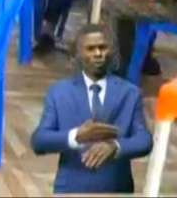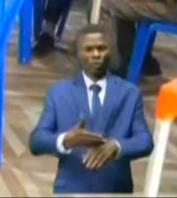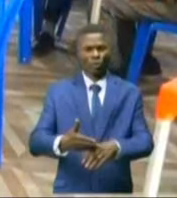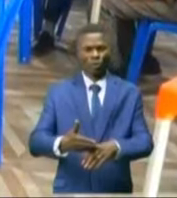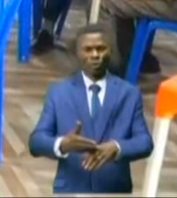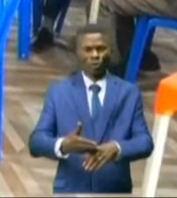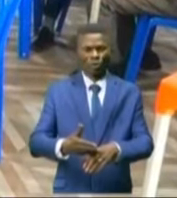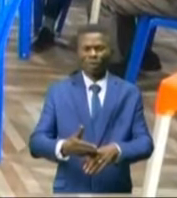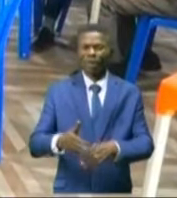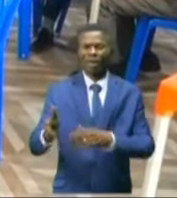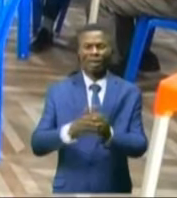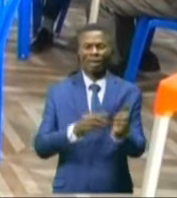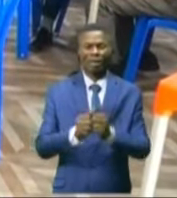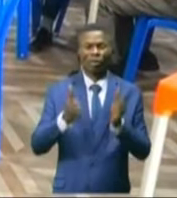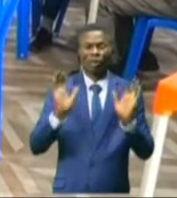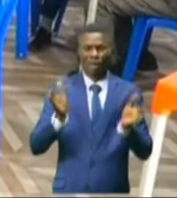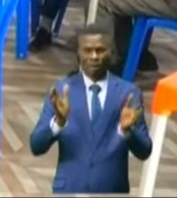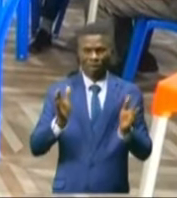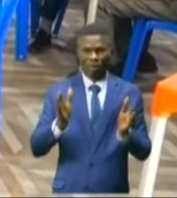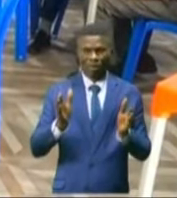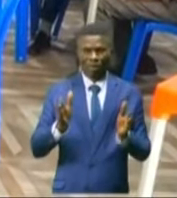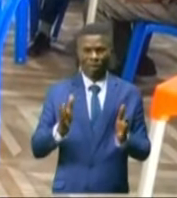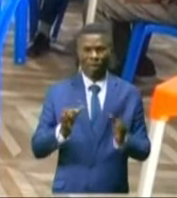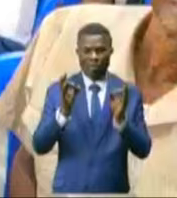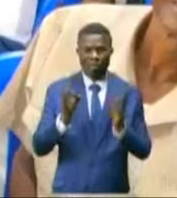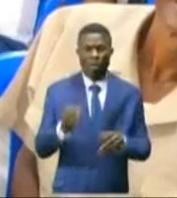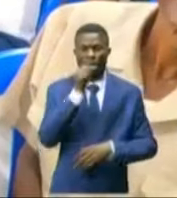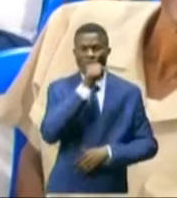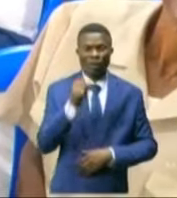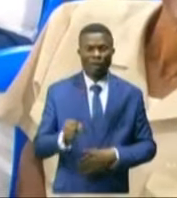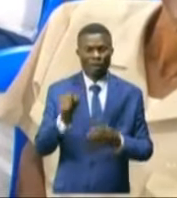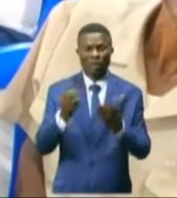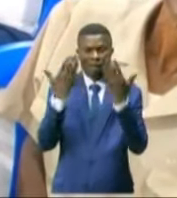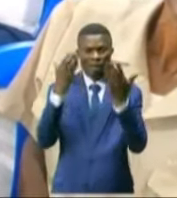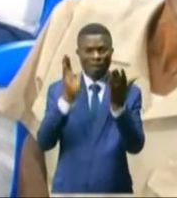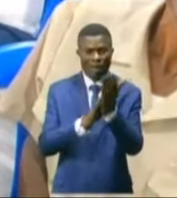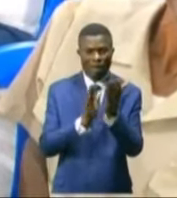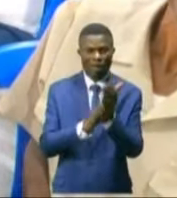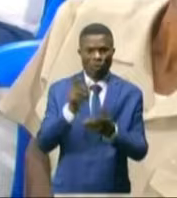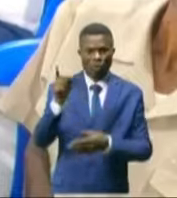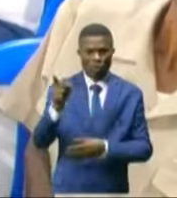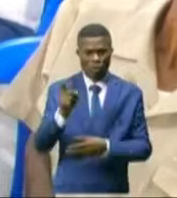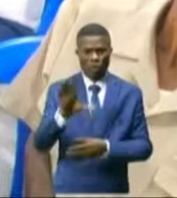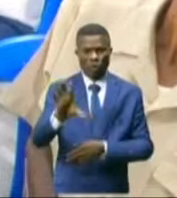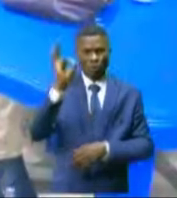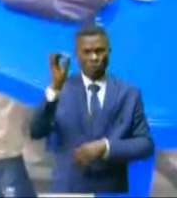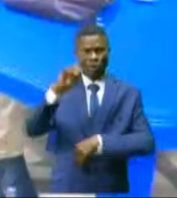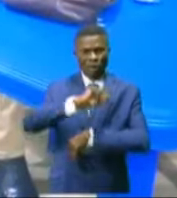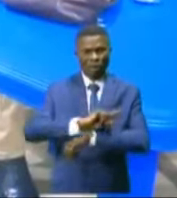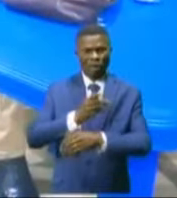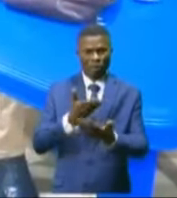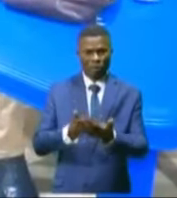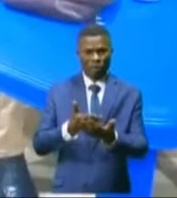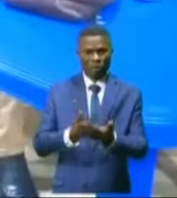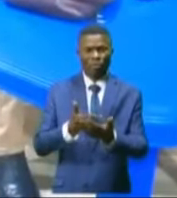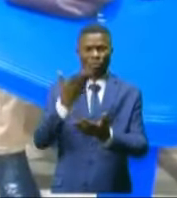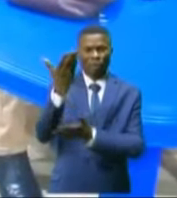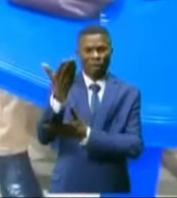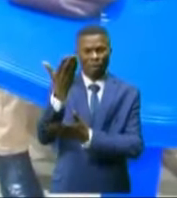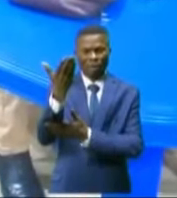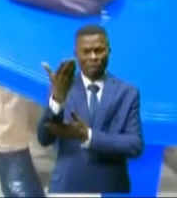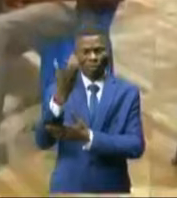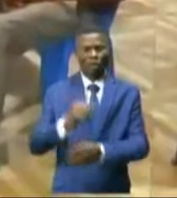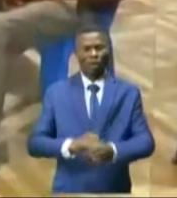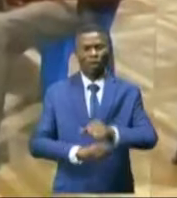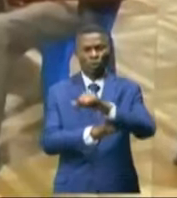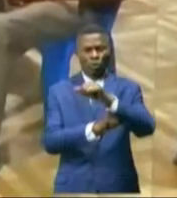un visage piteux. De ce fait, les anciens de ces collèges ont saisi la balle au bond pour lancer un cri